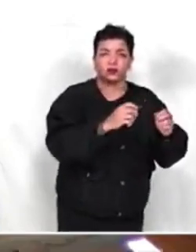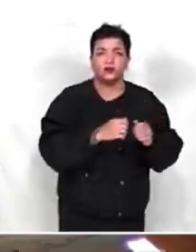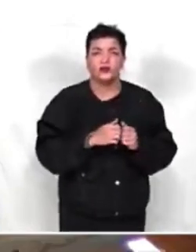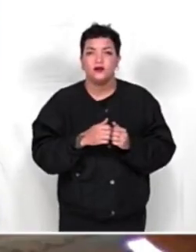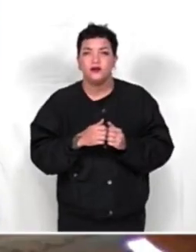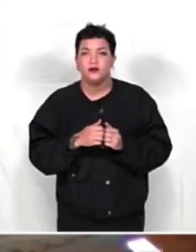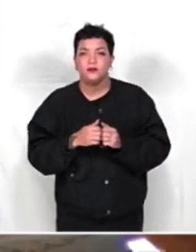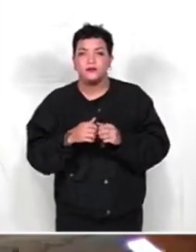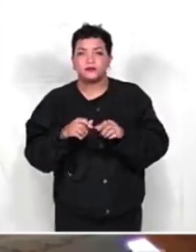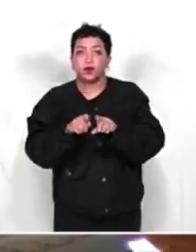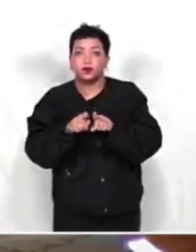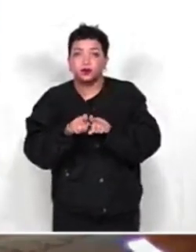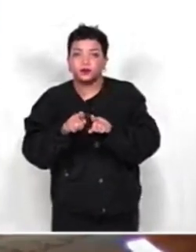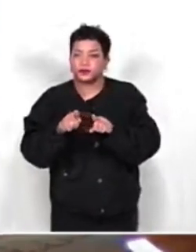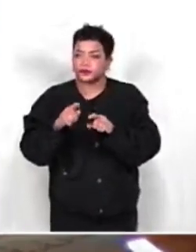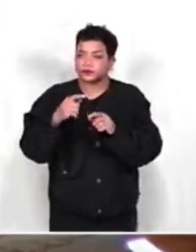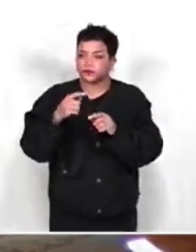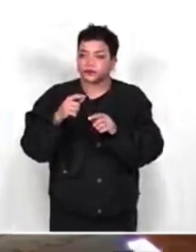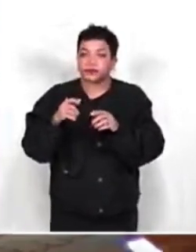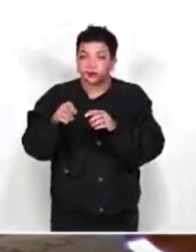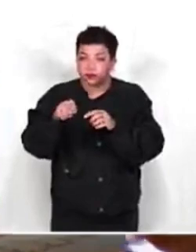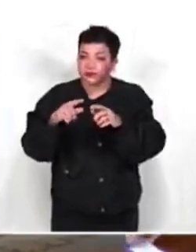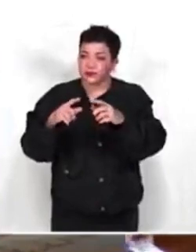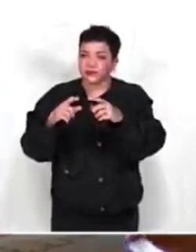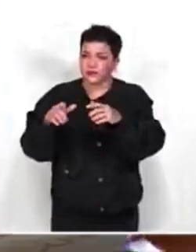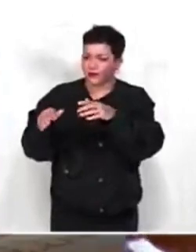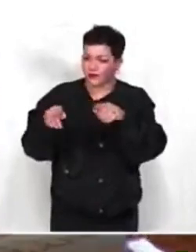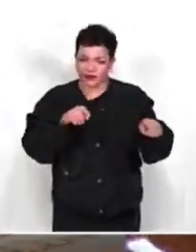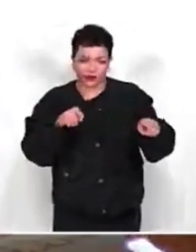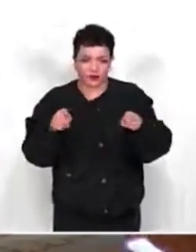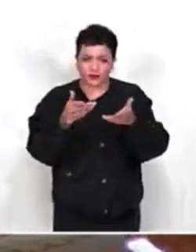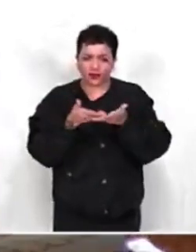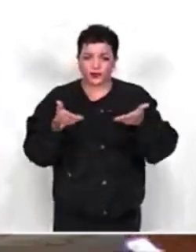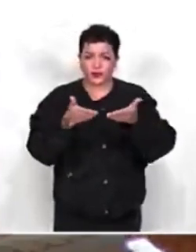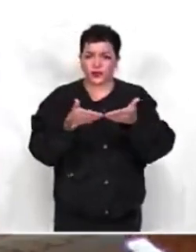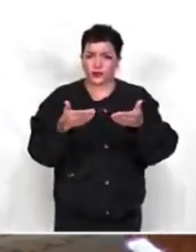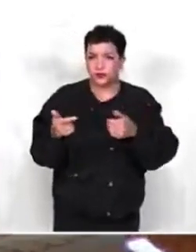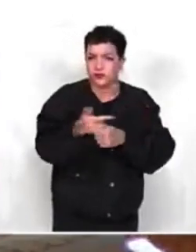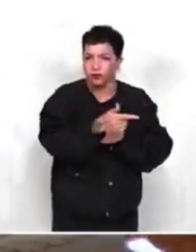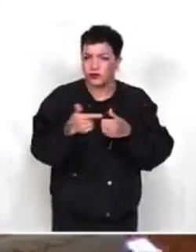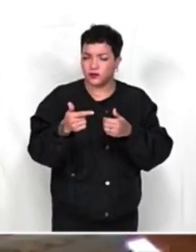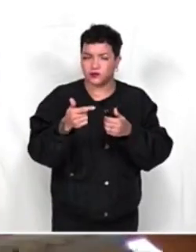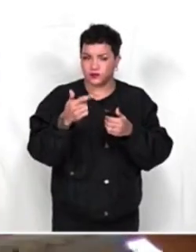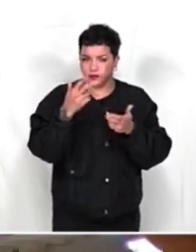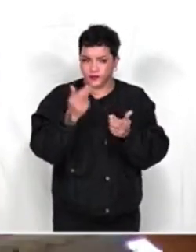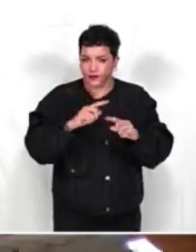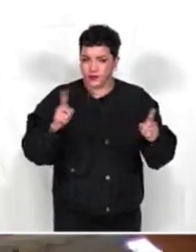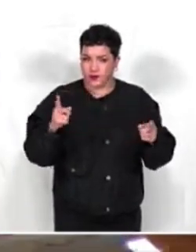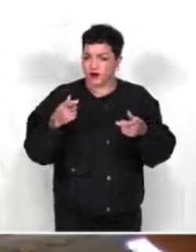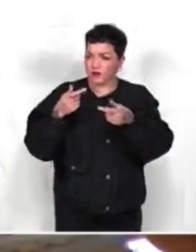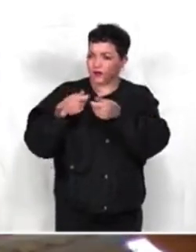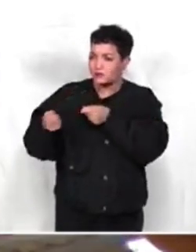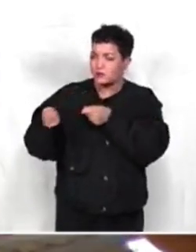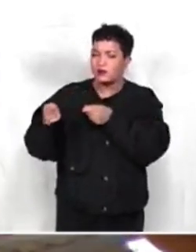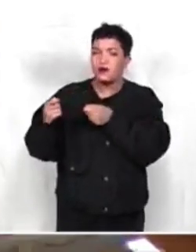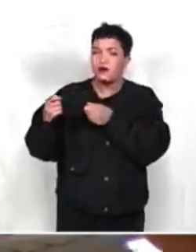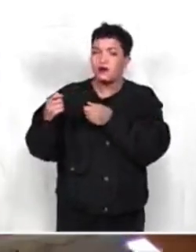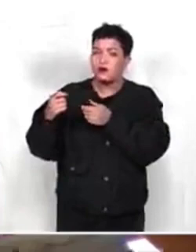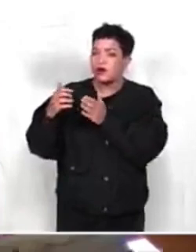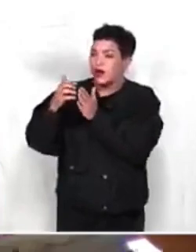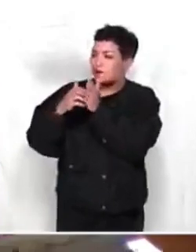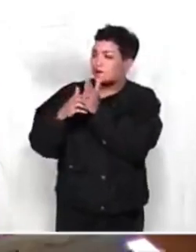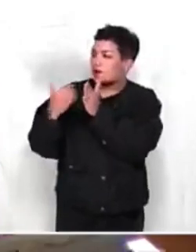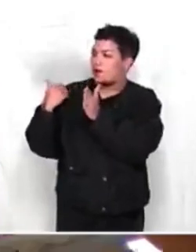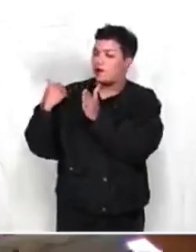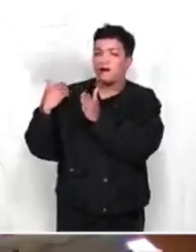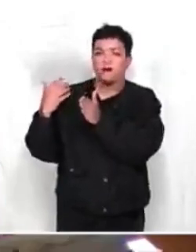rémunération des titulaires est en contradiction avec le rapport de présentation de la délibération que vous nous avez fourni en